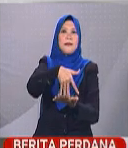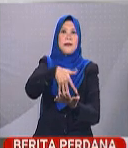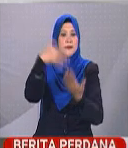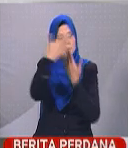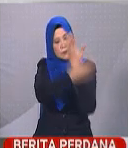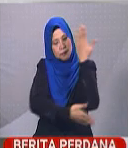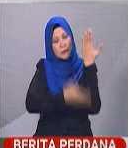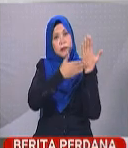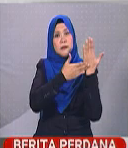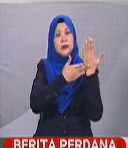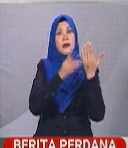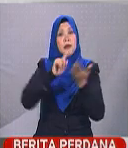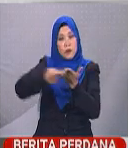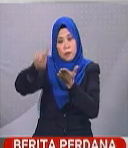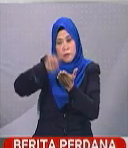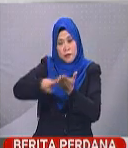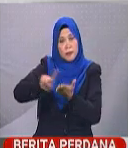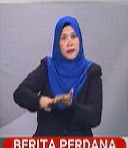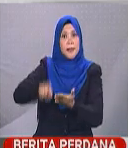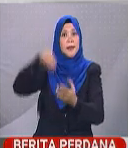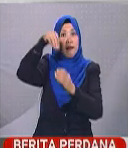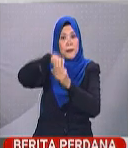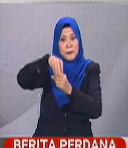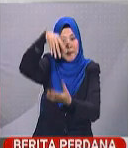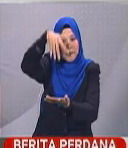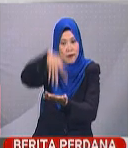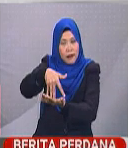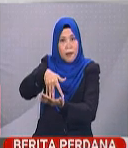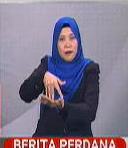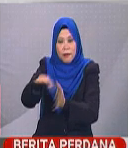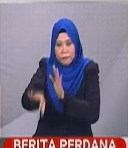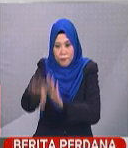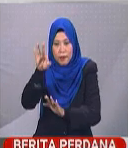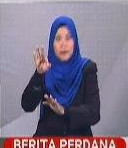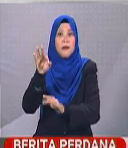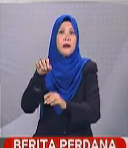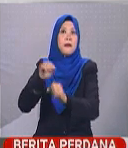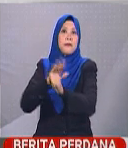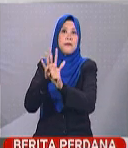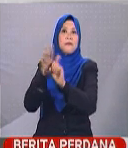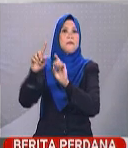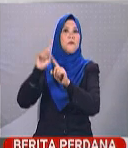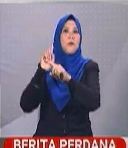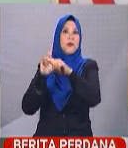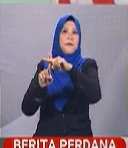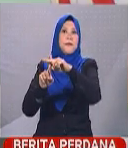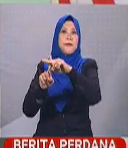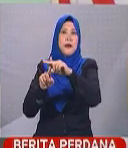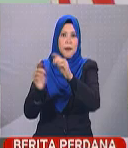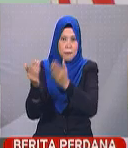negara. Saringan hanya akan dilakukan di penjara yang dikesan mempunyai kes positif.